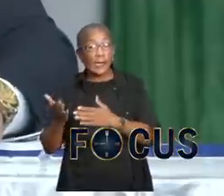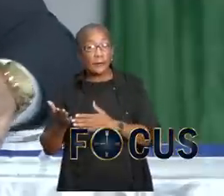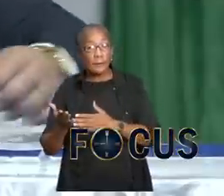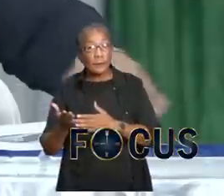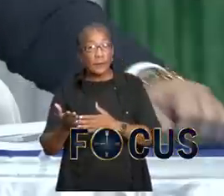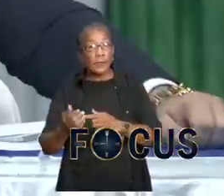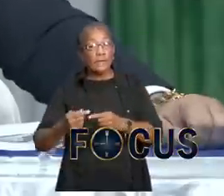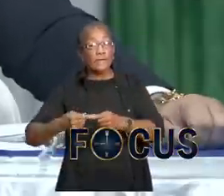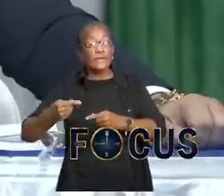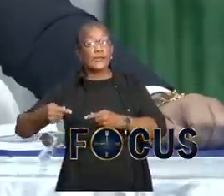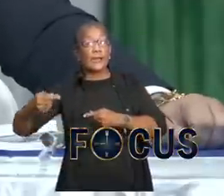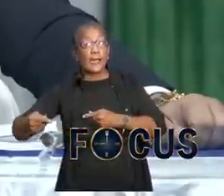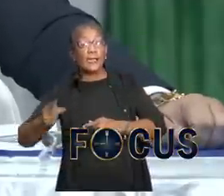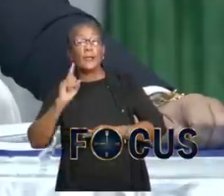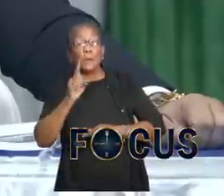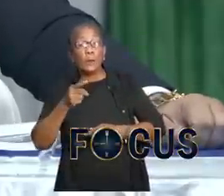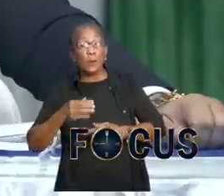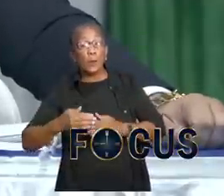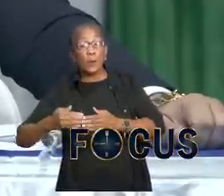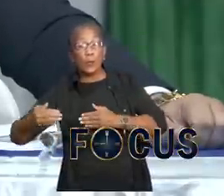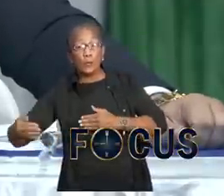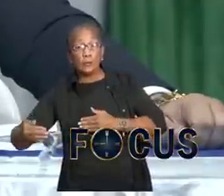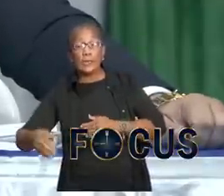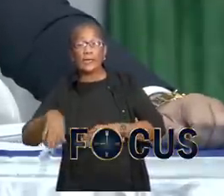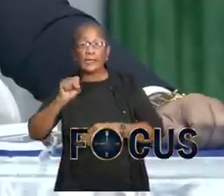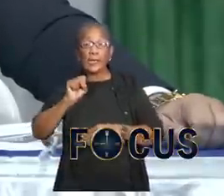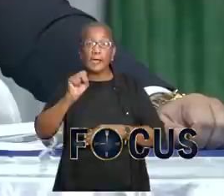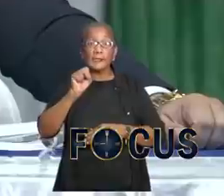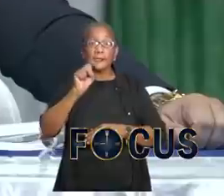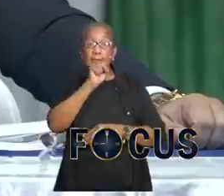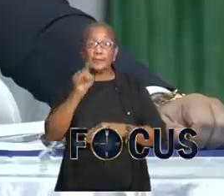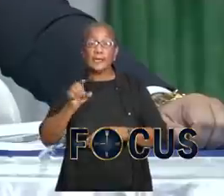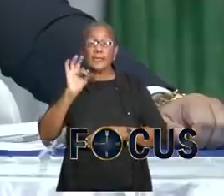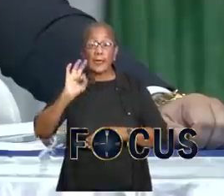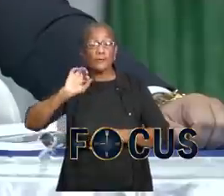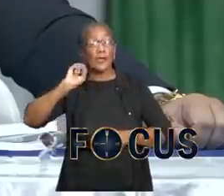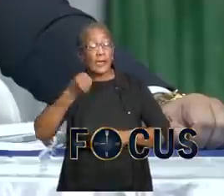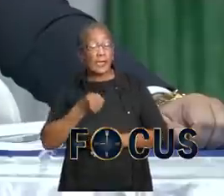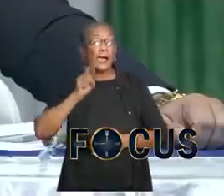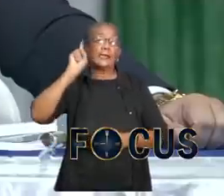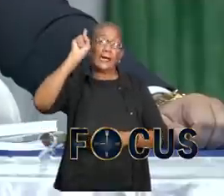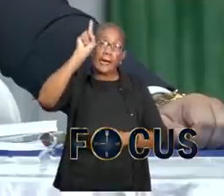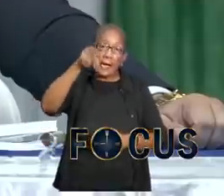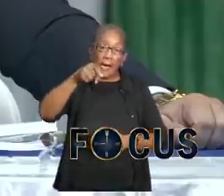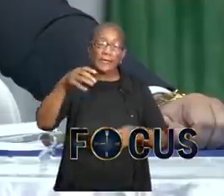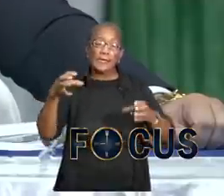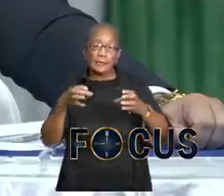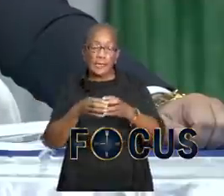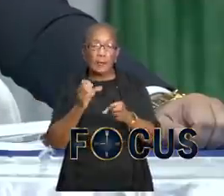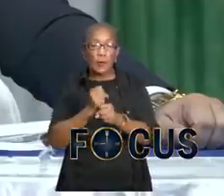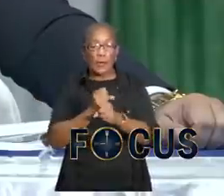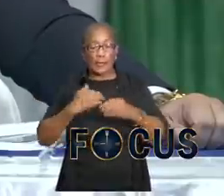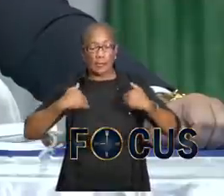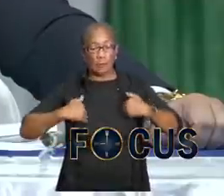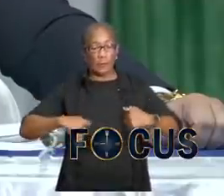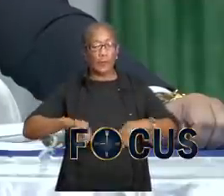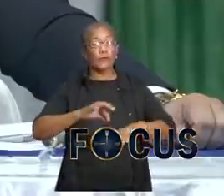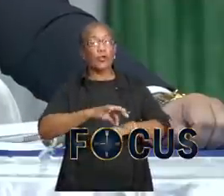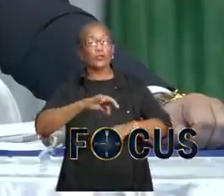verlenging behoeven naar het SZF, naar de SZF-kantoren kunnen gaan, is een samenwerking met Volksgezondheid en Sociale